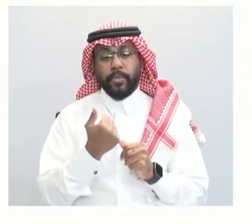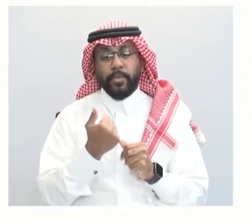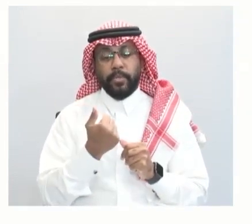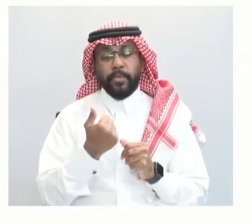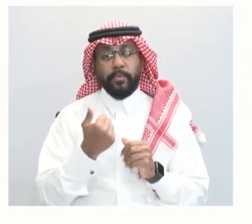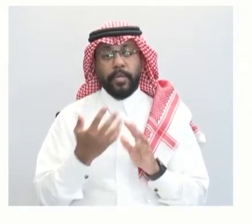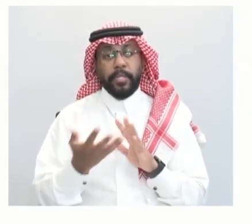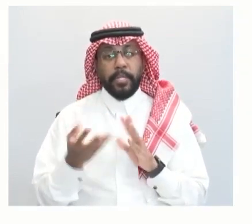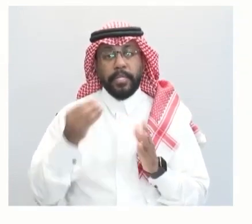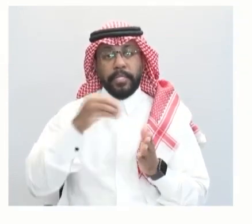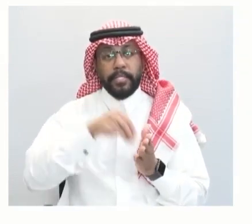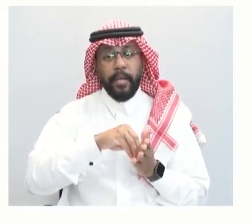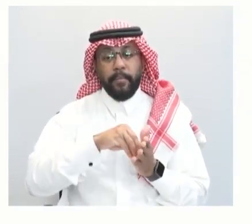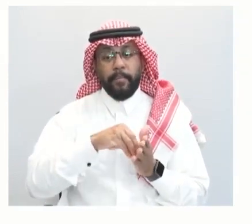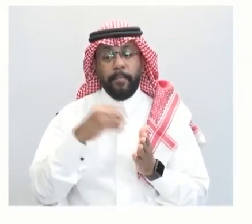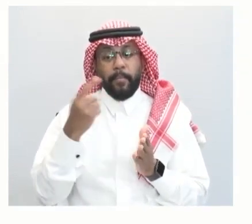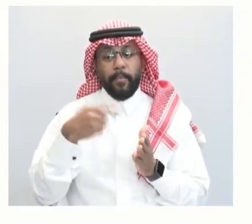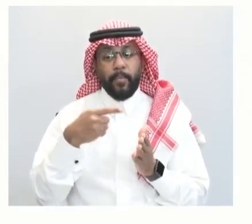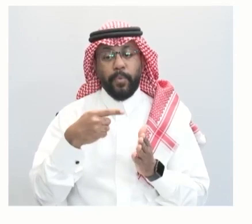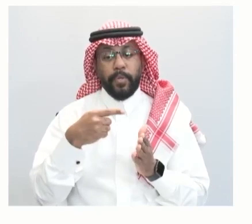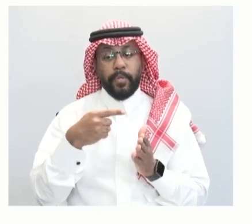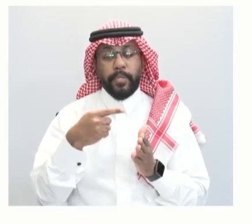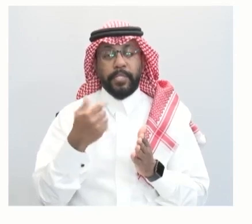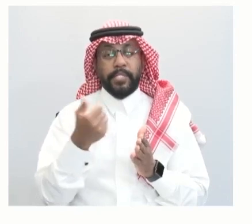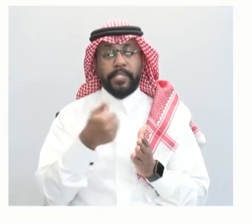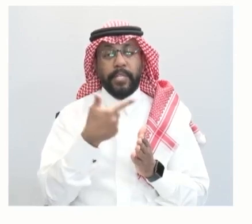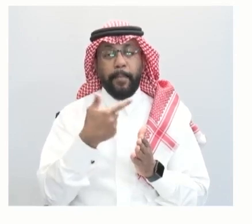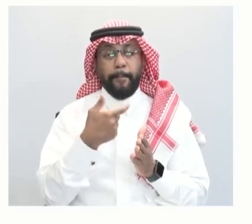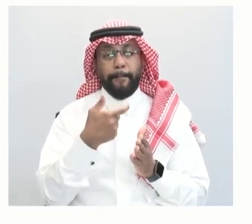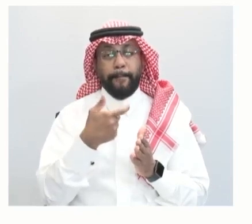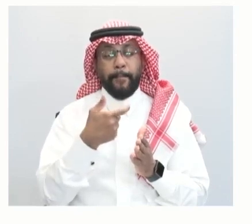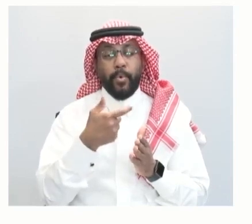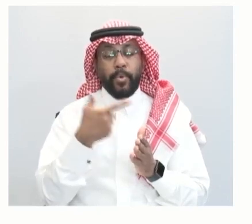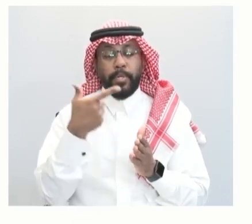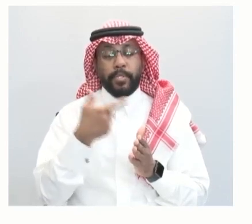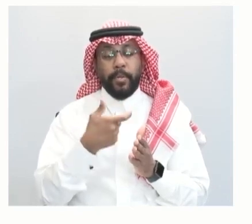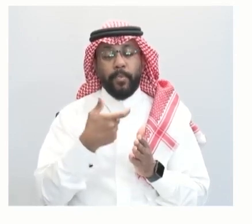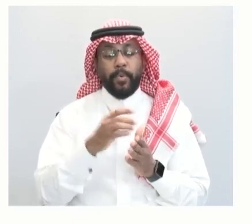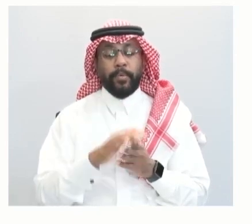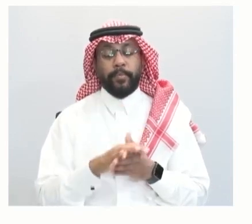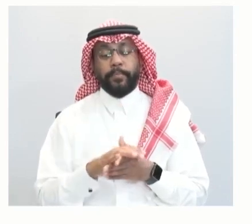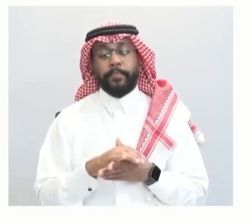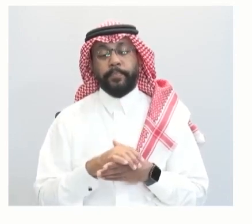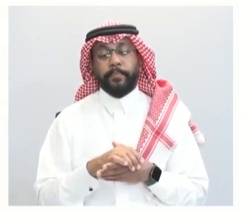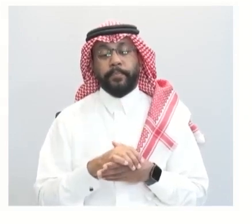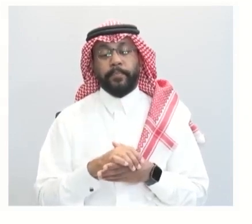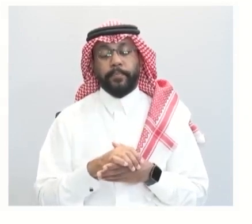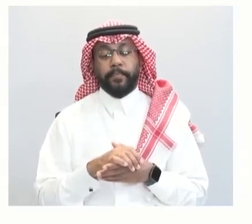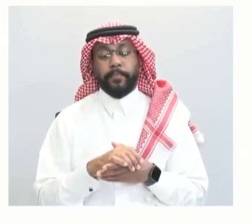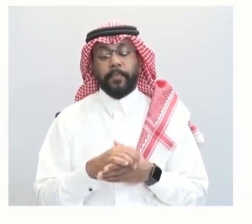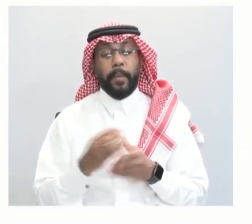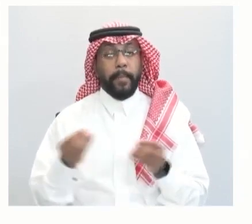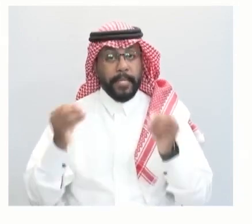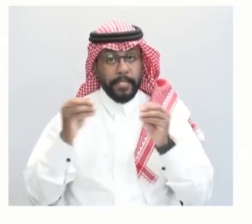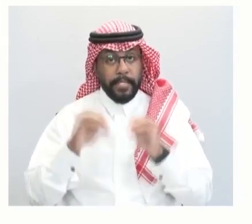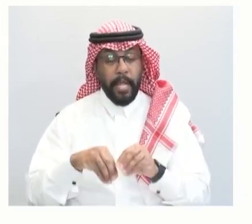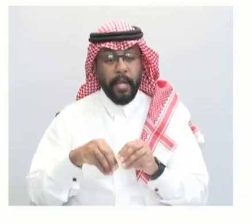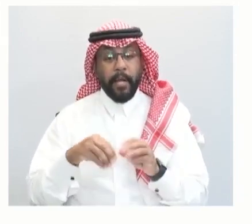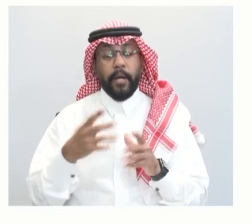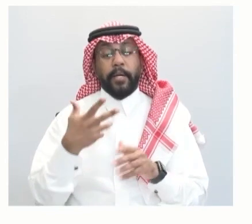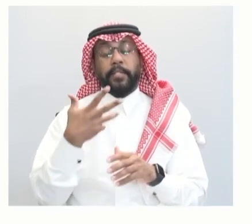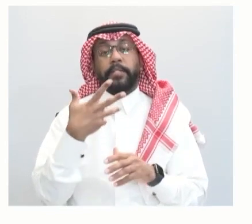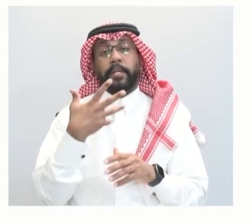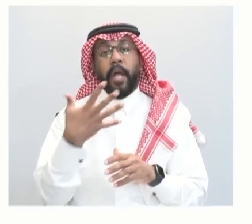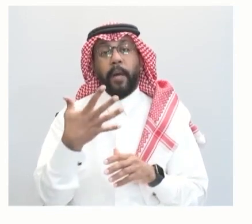ثم نقوم باضافه عشر ريالات الى ال 60 ريالا السابقه ويصبح لدينا 70 ريالا ثم كذلك